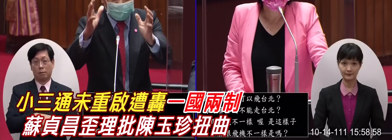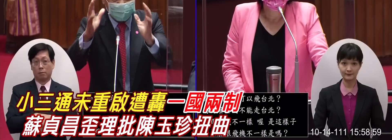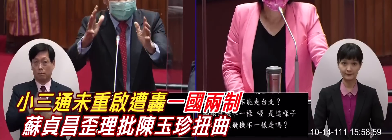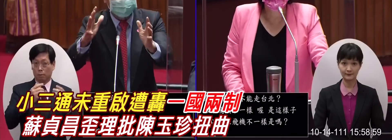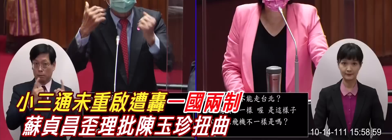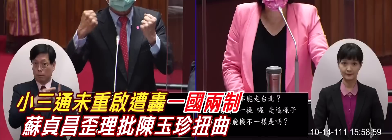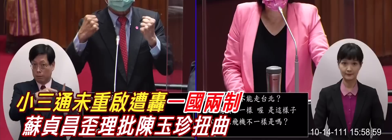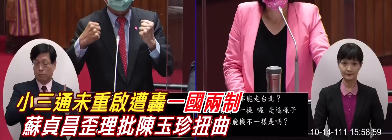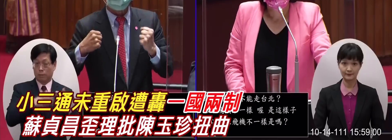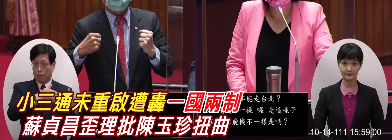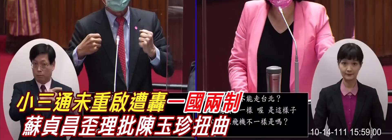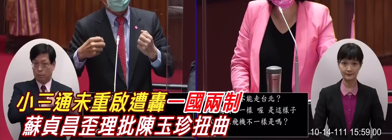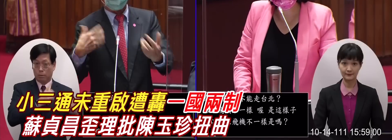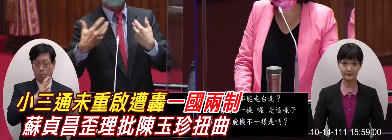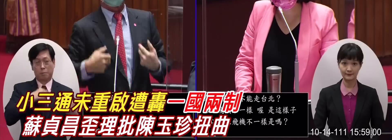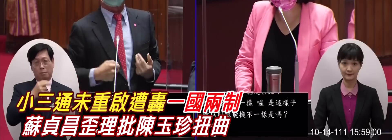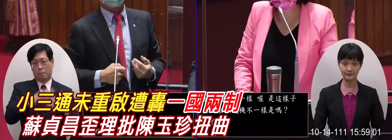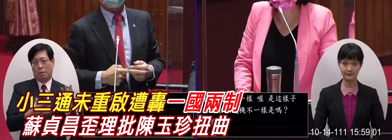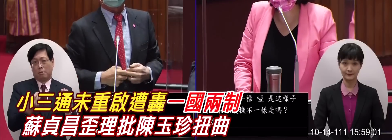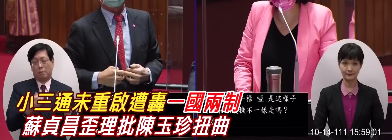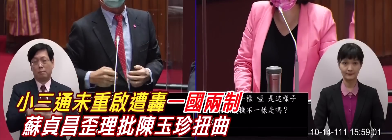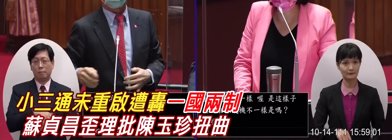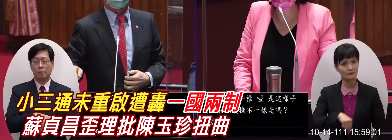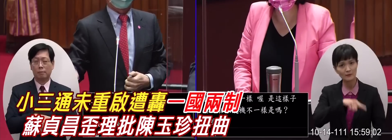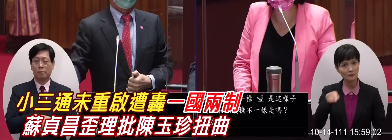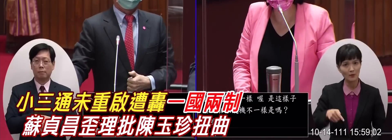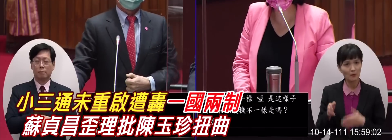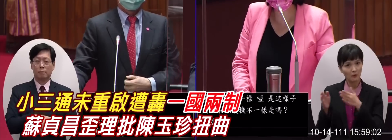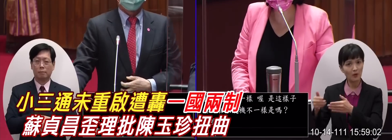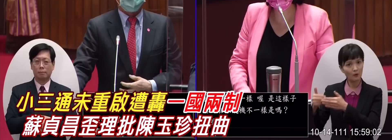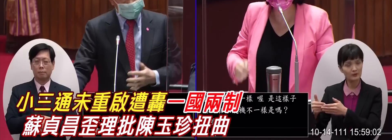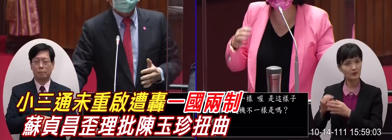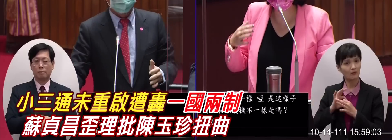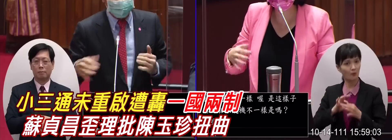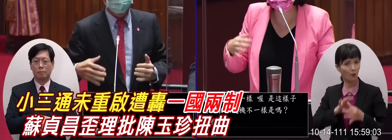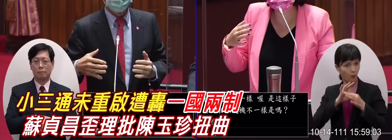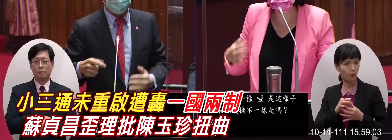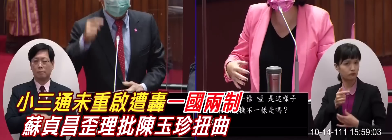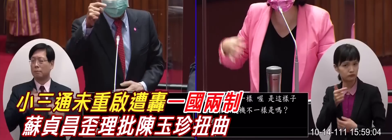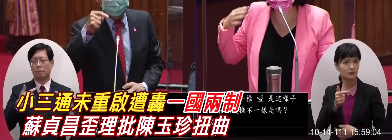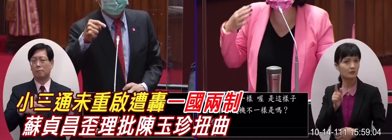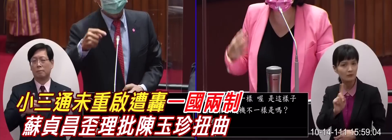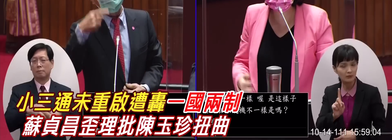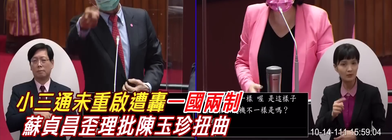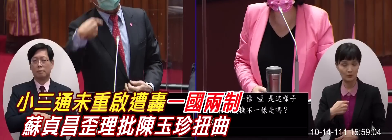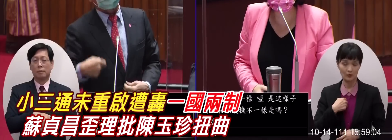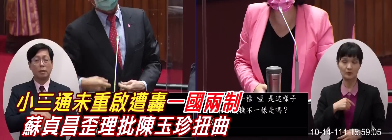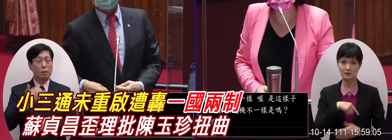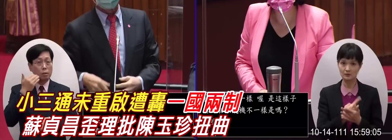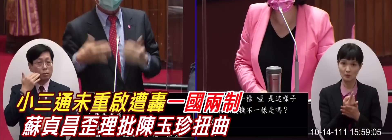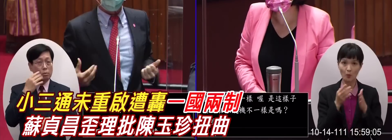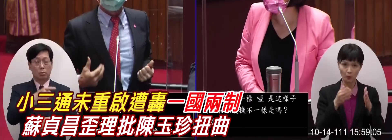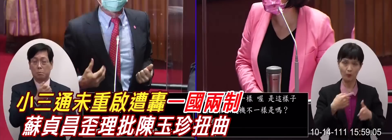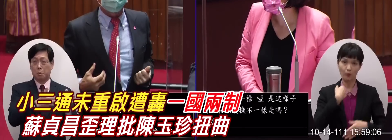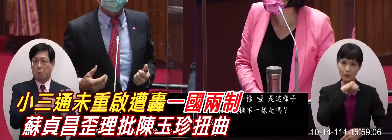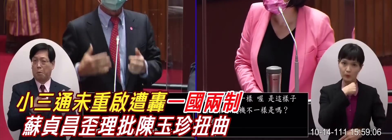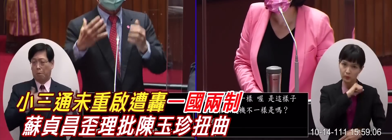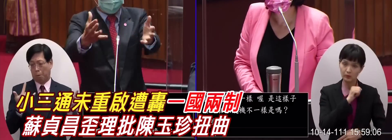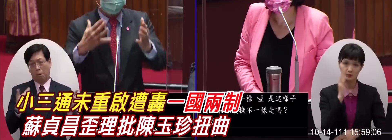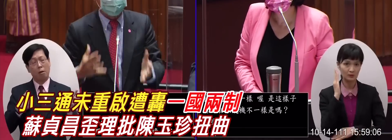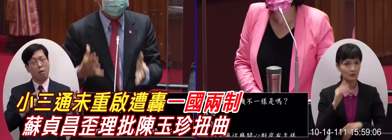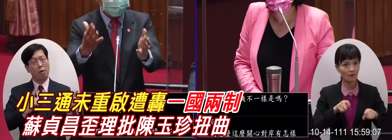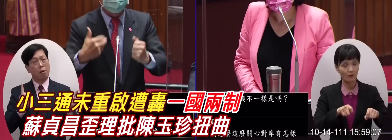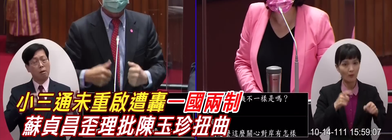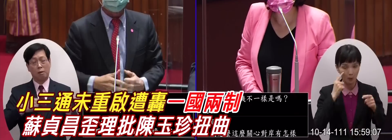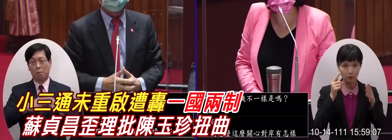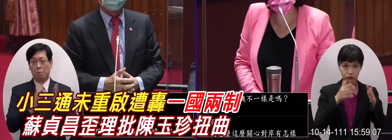岸的机制如果没有建立好， 你们怎么这么关心对岸有怎么样？我们只关心我们国家的政策，我们国家的执行力。 如果没有准备好，我们怎么可以把